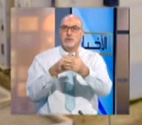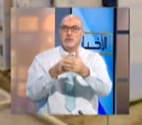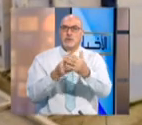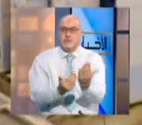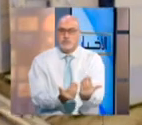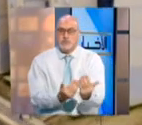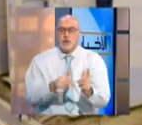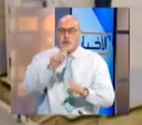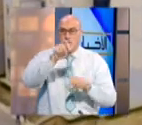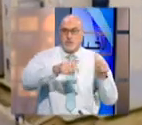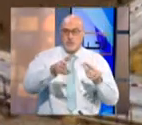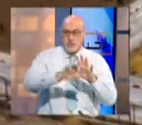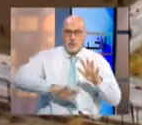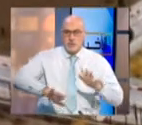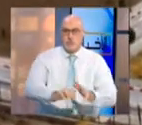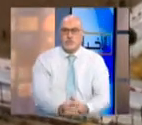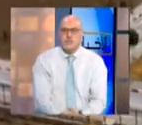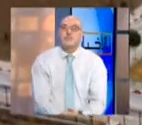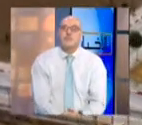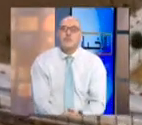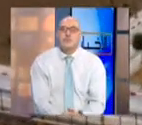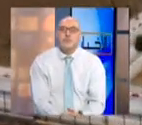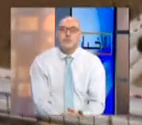تطلعات المواطنين بالمنطقة.